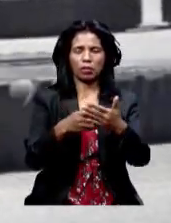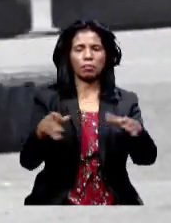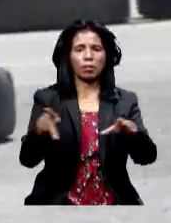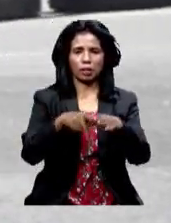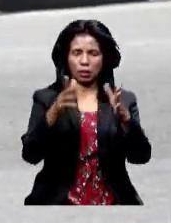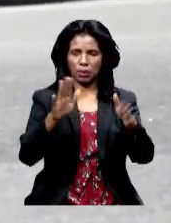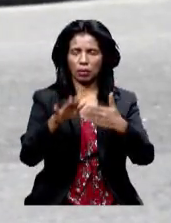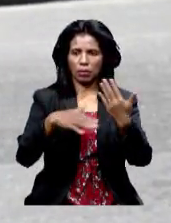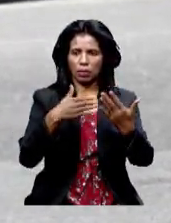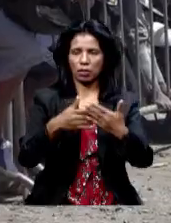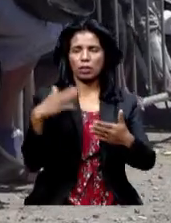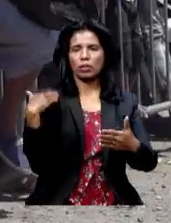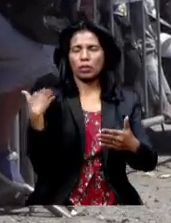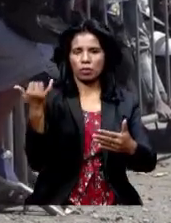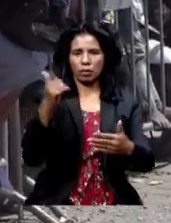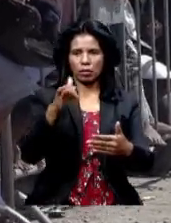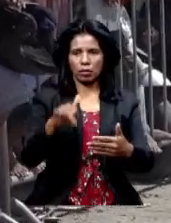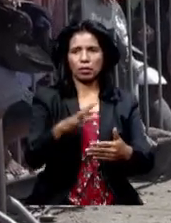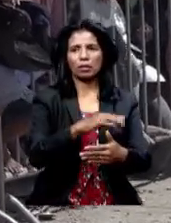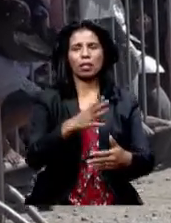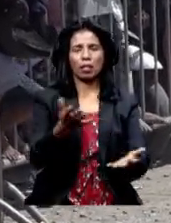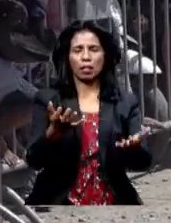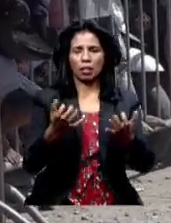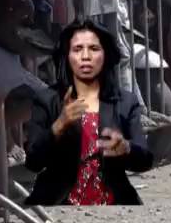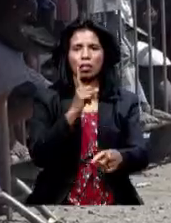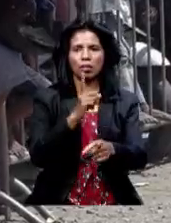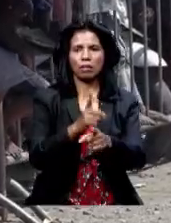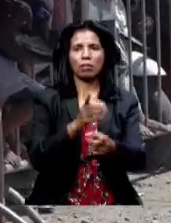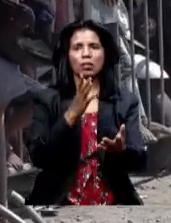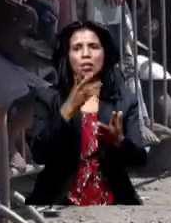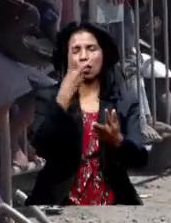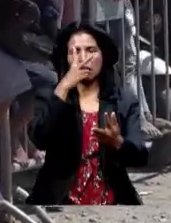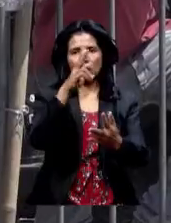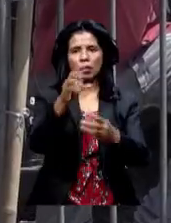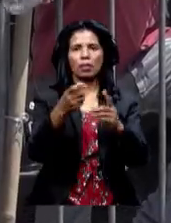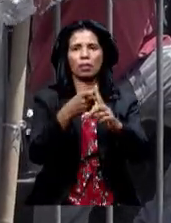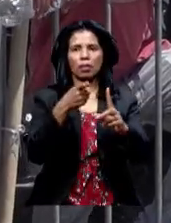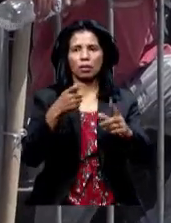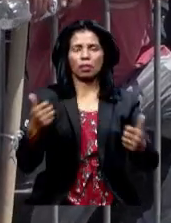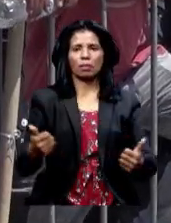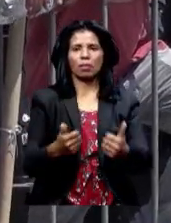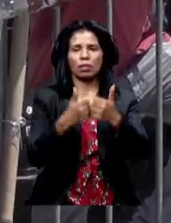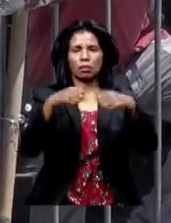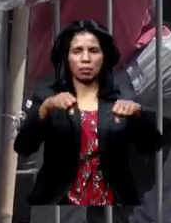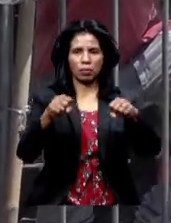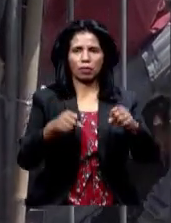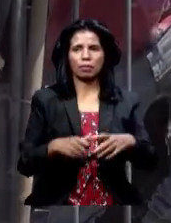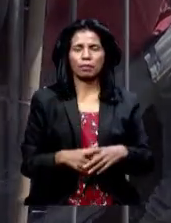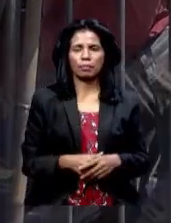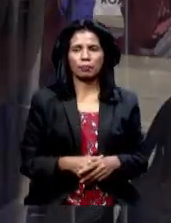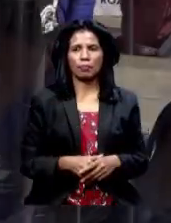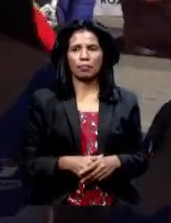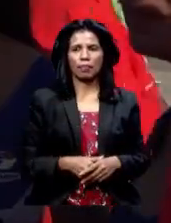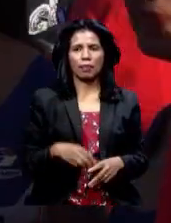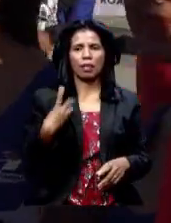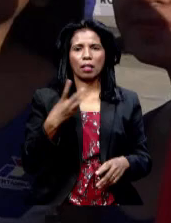sira liliu zoven hirak nebe entusiasmo tebes odi assiste performance husi competição motor. Sekali lagi kami